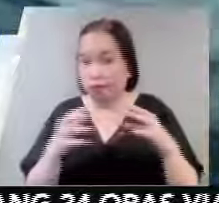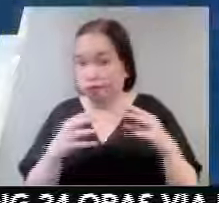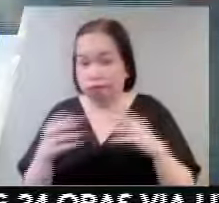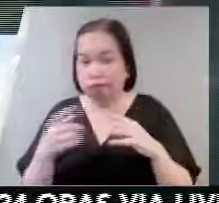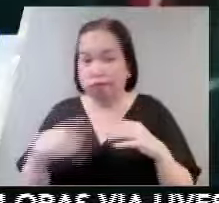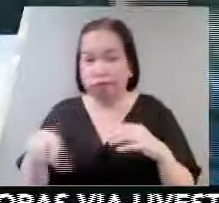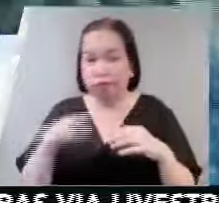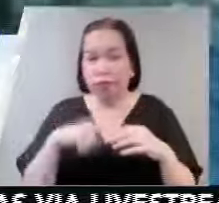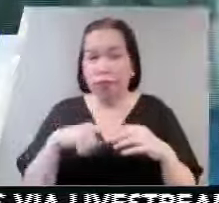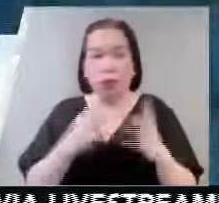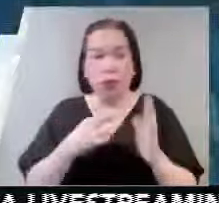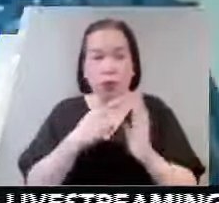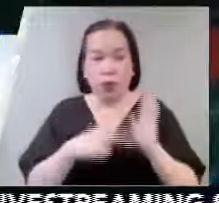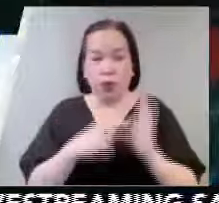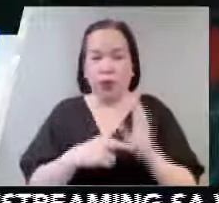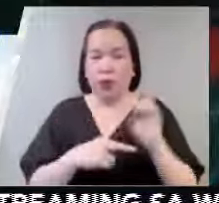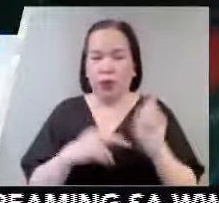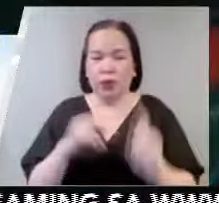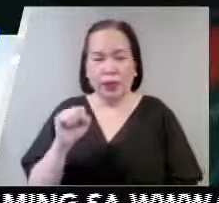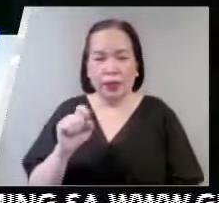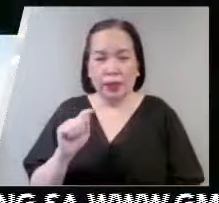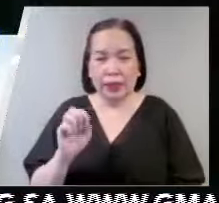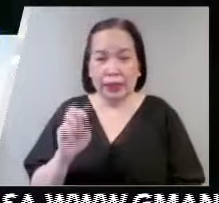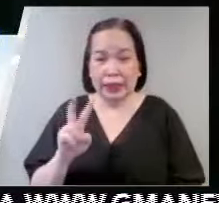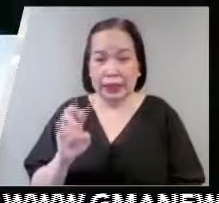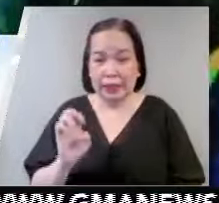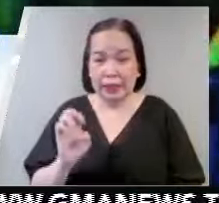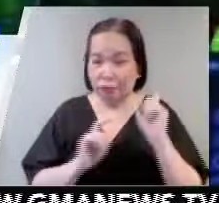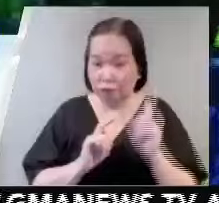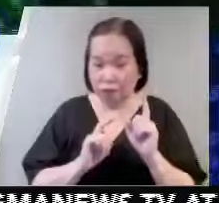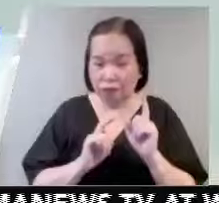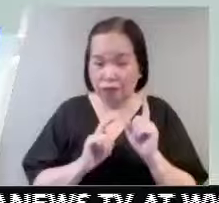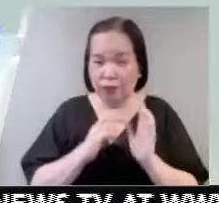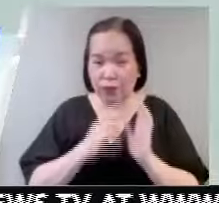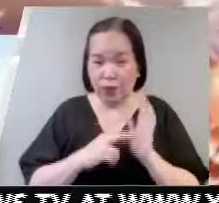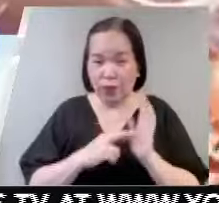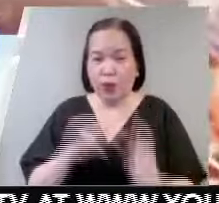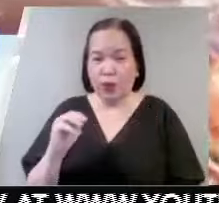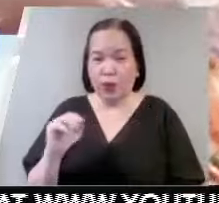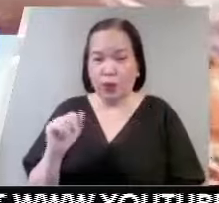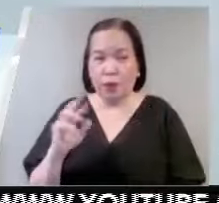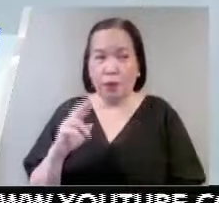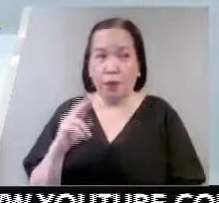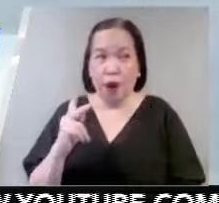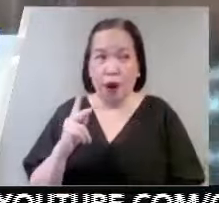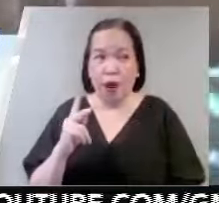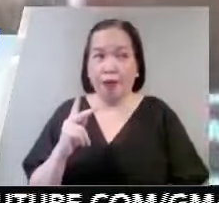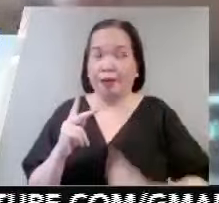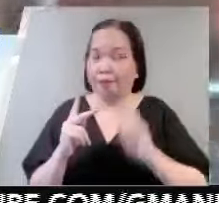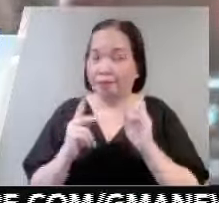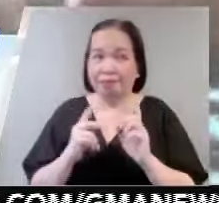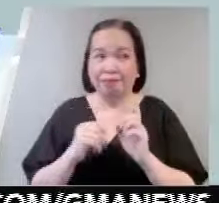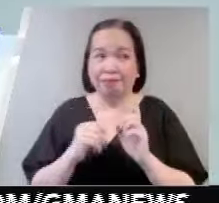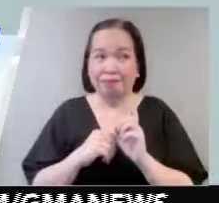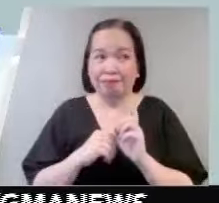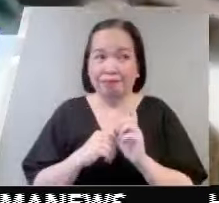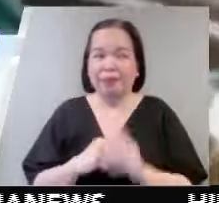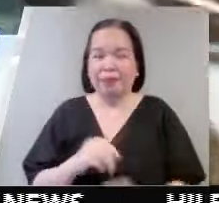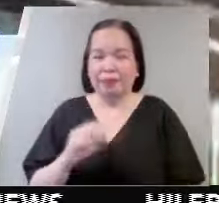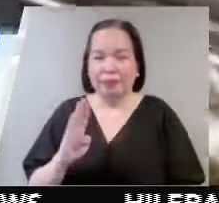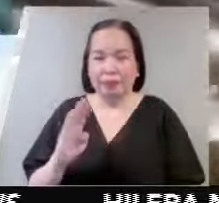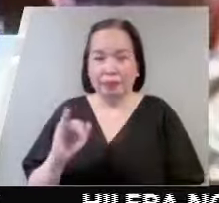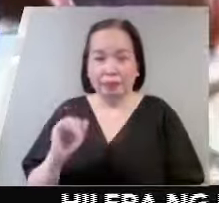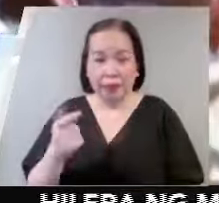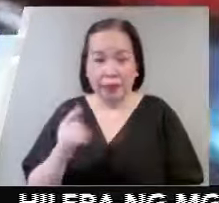bida na sina Steve, played by Miguel Tan Felix, Mark, played by Radson Flores, Big Bird, played by